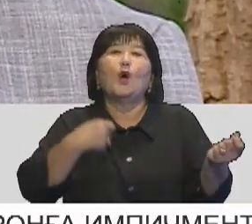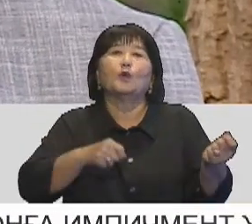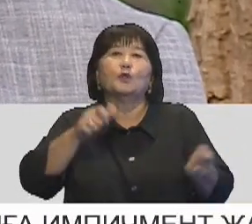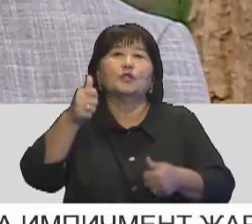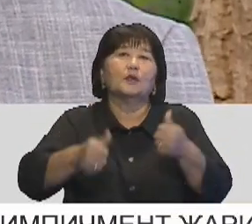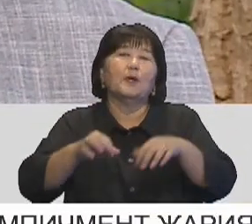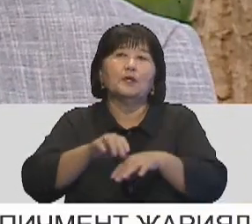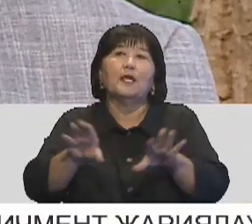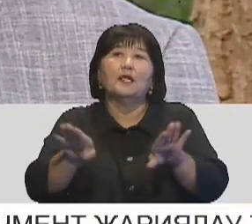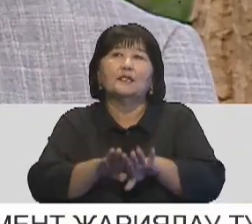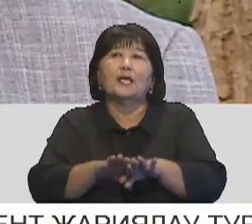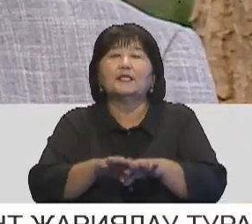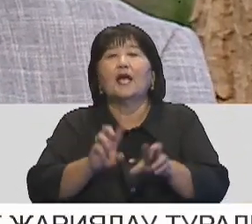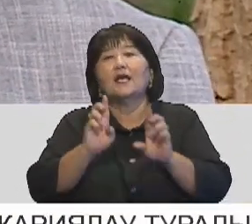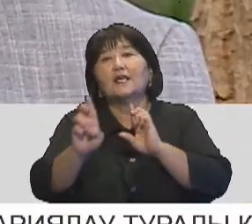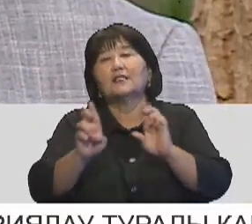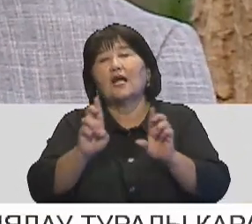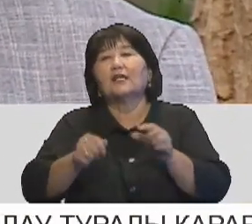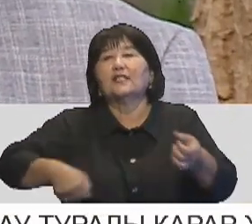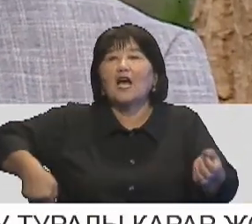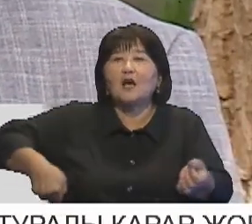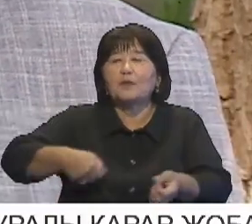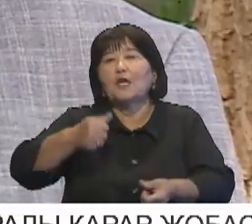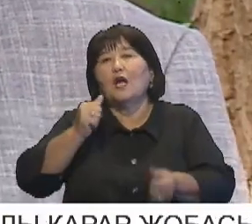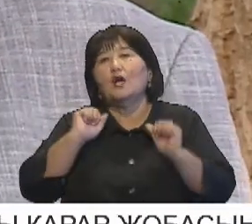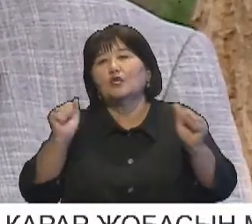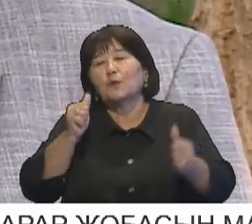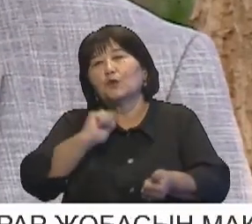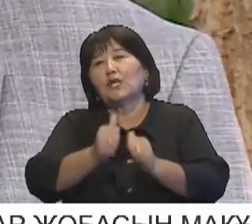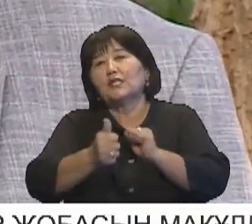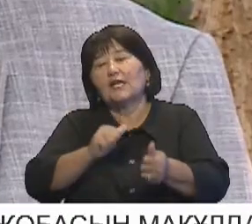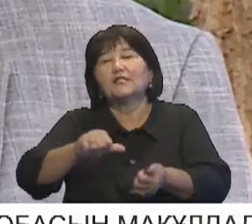Және де шахматтан, бильярдтан спорттық жарыстарда жоспарымызда тұр.